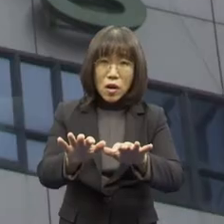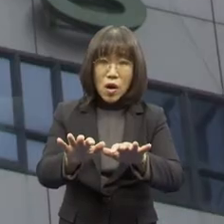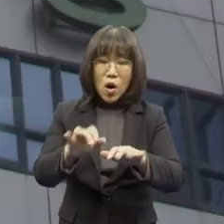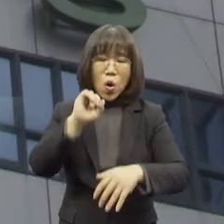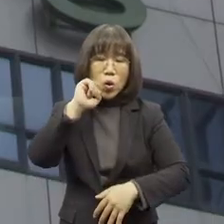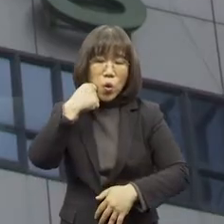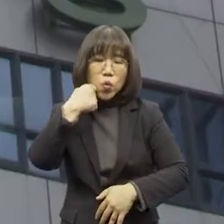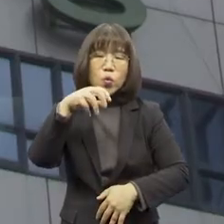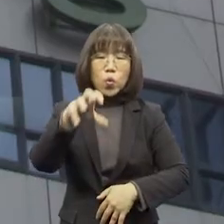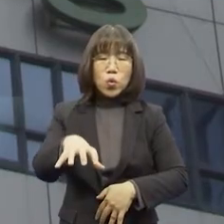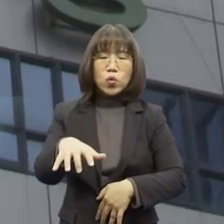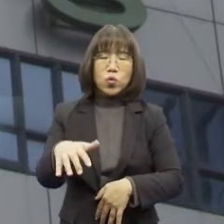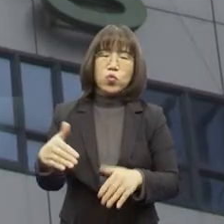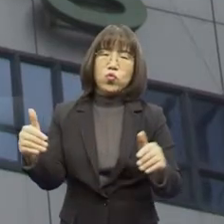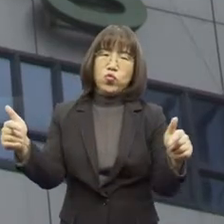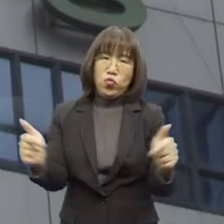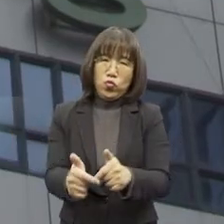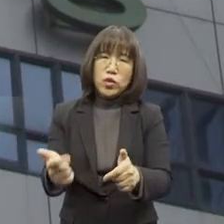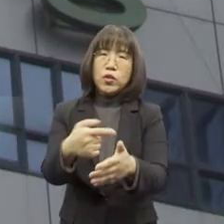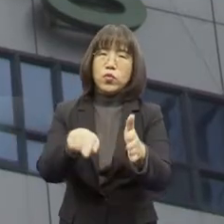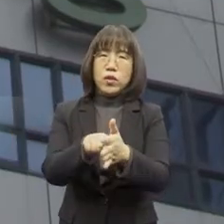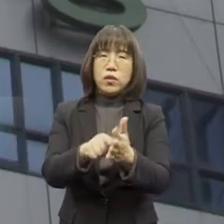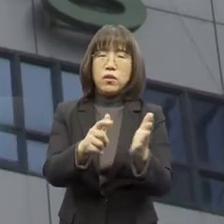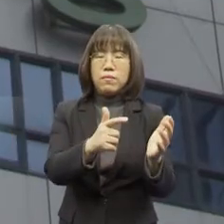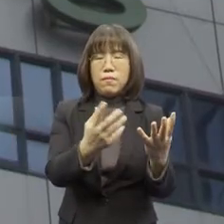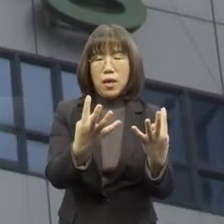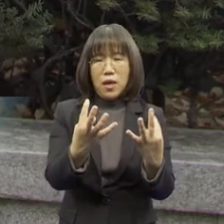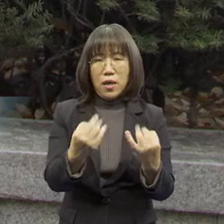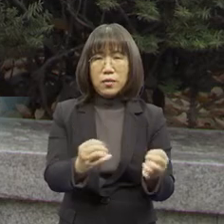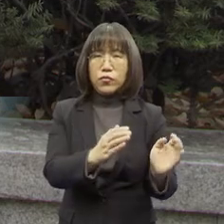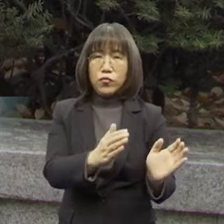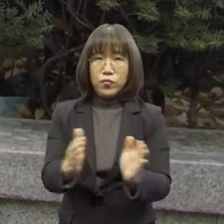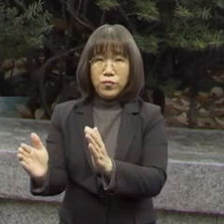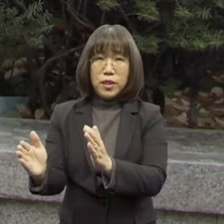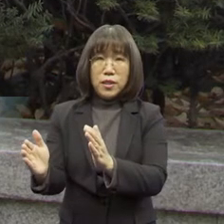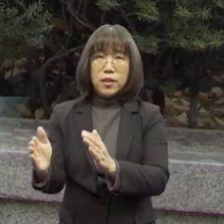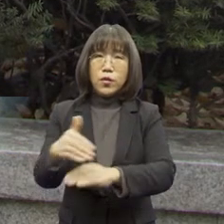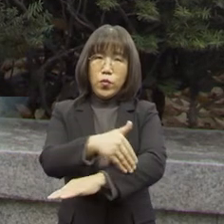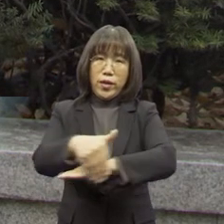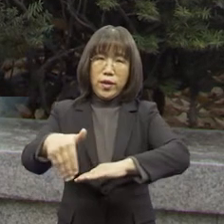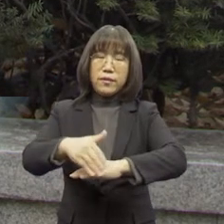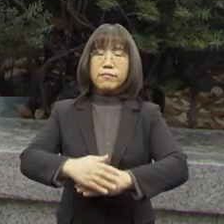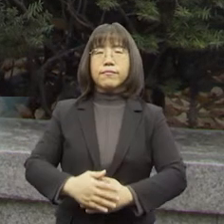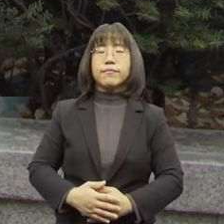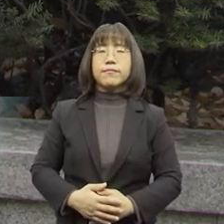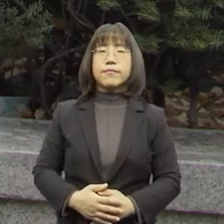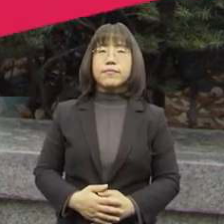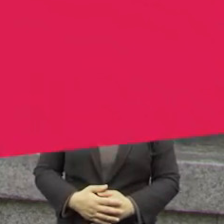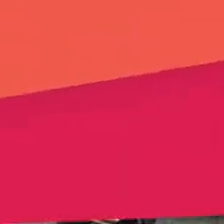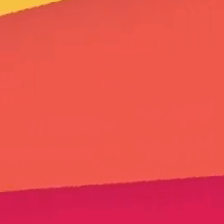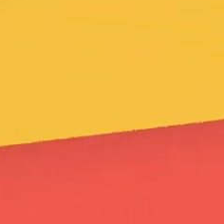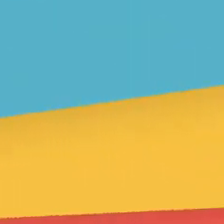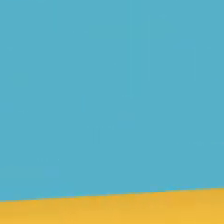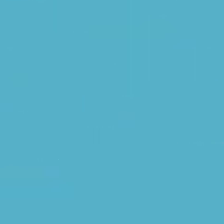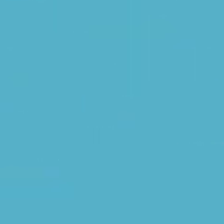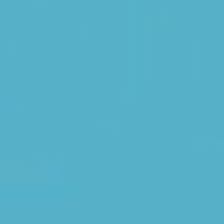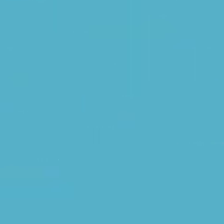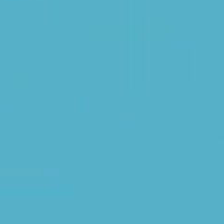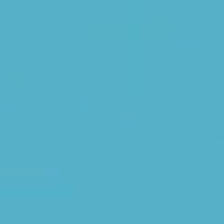사각지대를 최소화하는 등 올겨울 제설 대책에 만전을 기한다는 방침입니다.